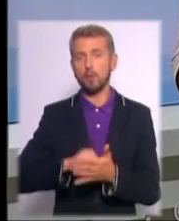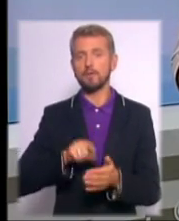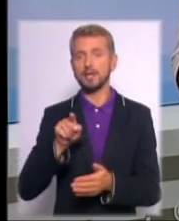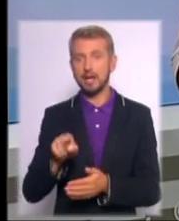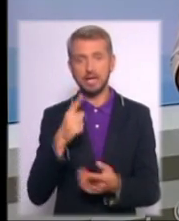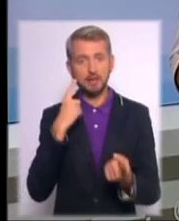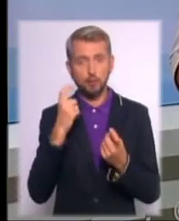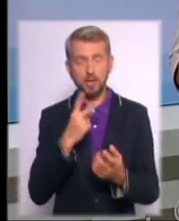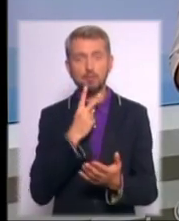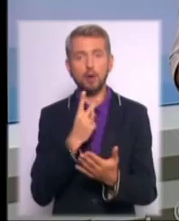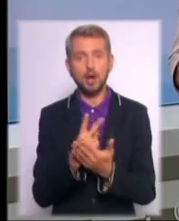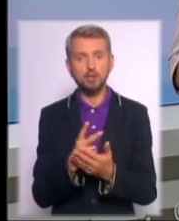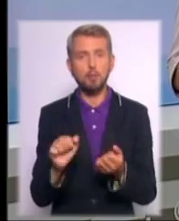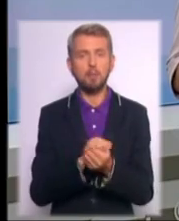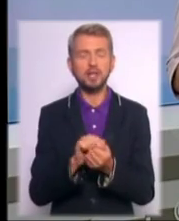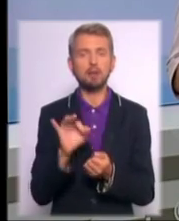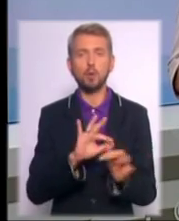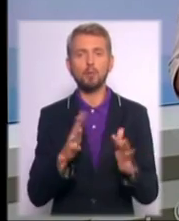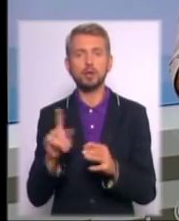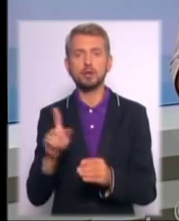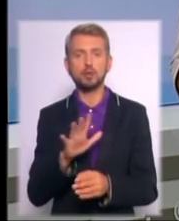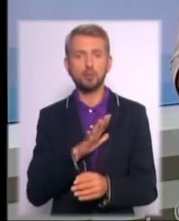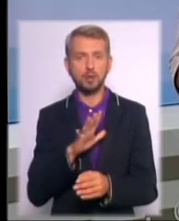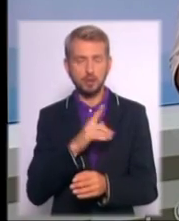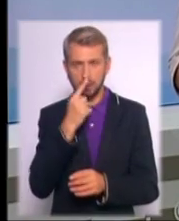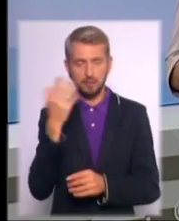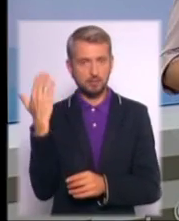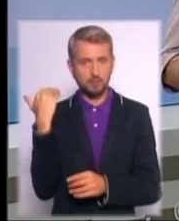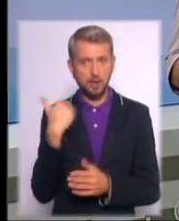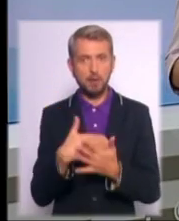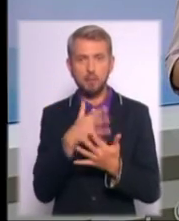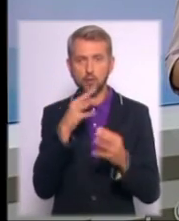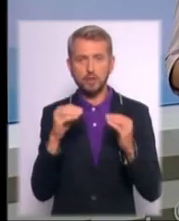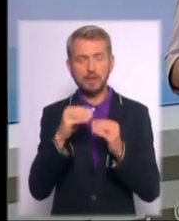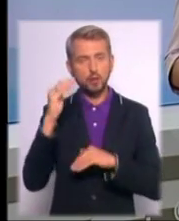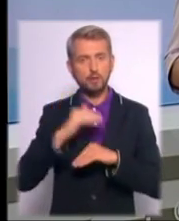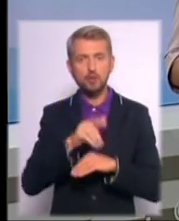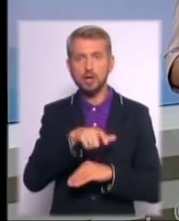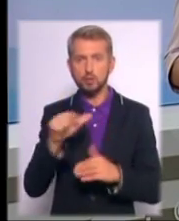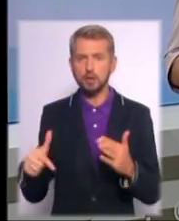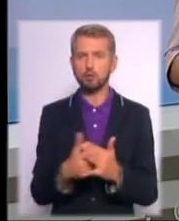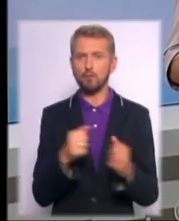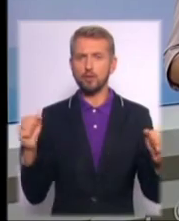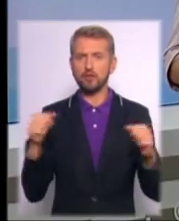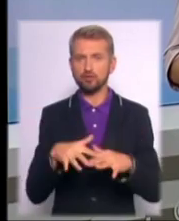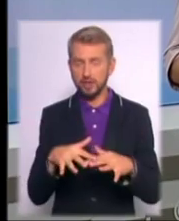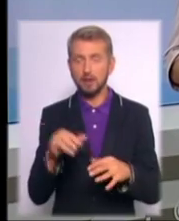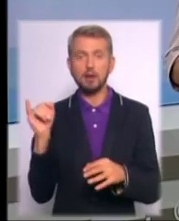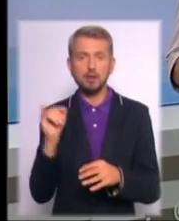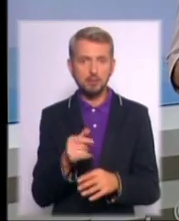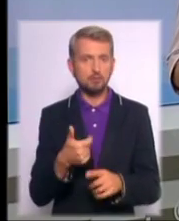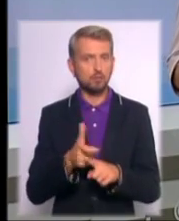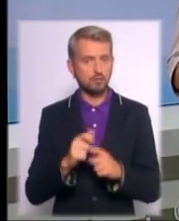інформації, покажемо глядачам матеріал про події, що відбувалися напередодні. Близько 10-ї вечора люди знову зійшлися на збори і доволі